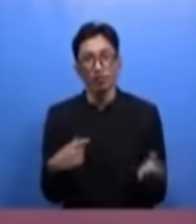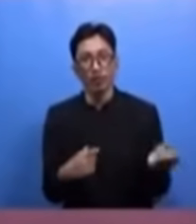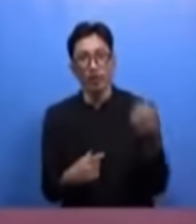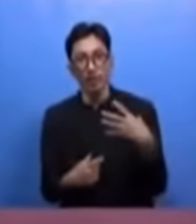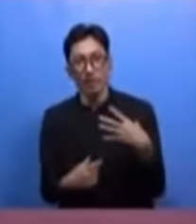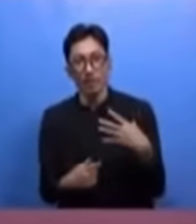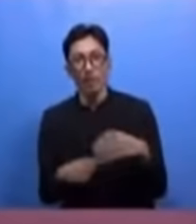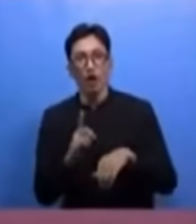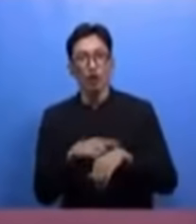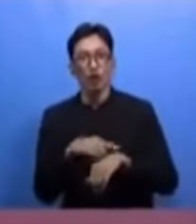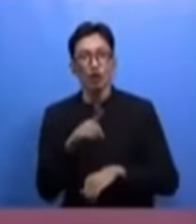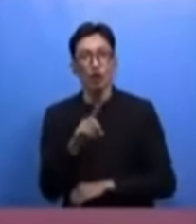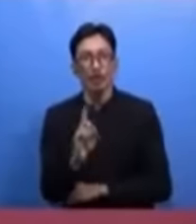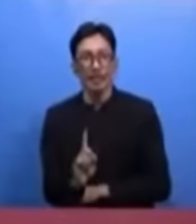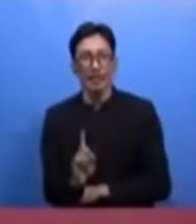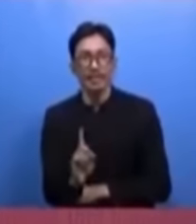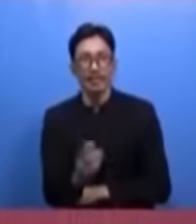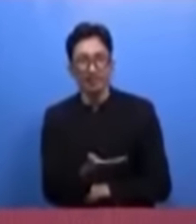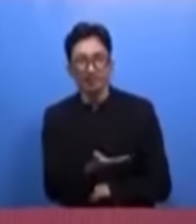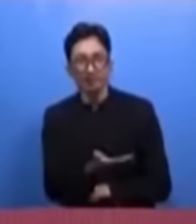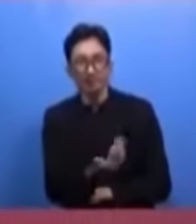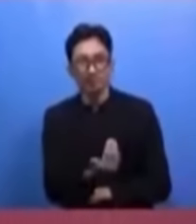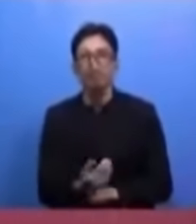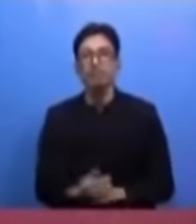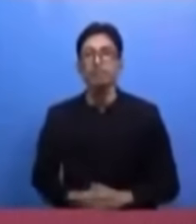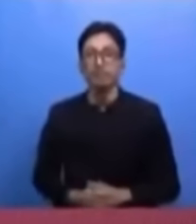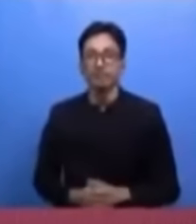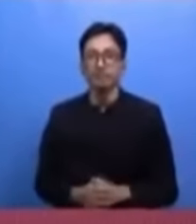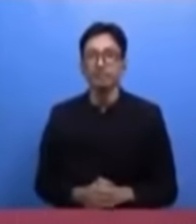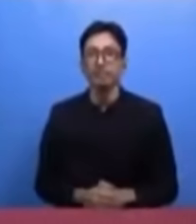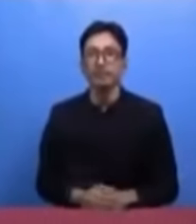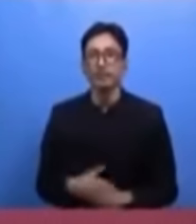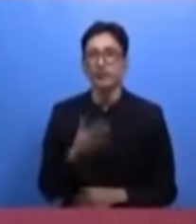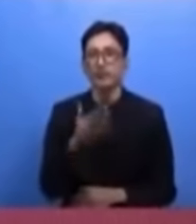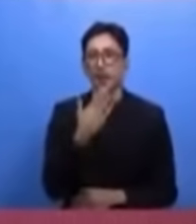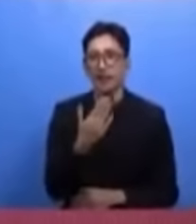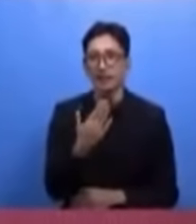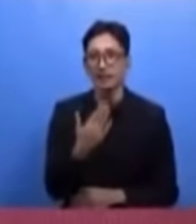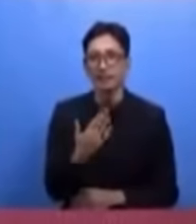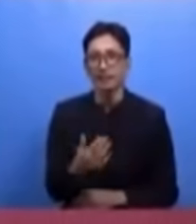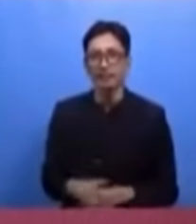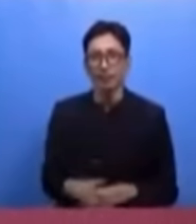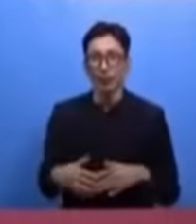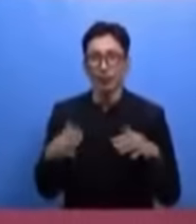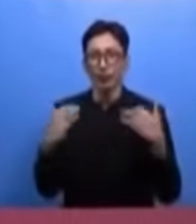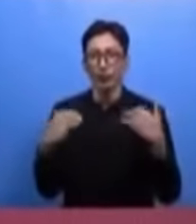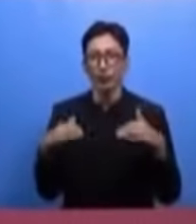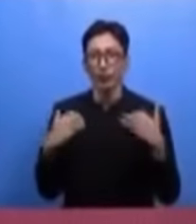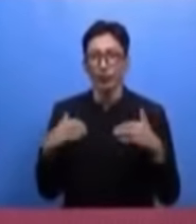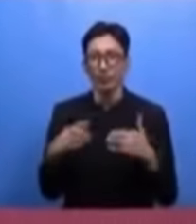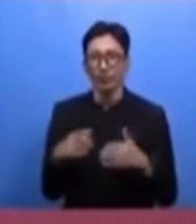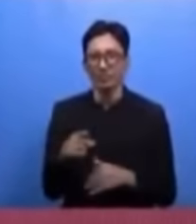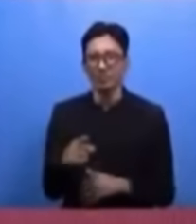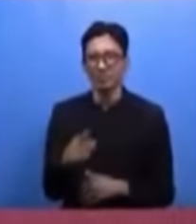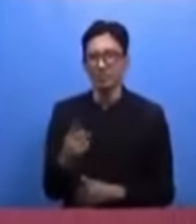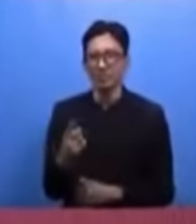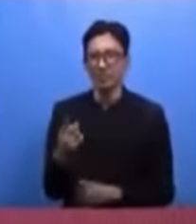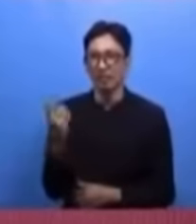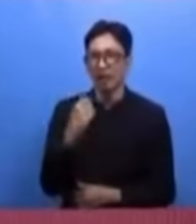Anda berbicara. Terima kasih, Pak Dim. Ini pertanyaan yang sangat bagus sekali. Saya